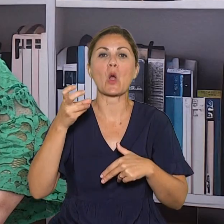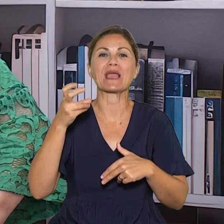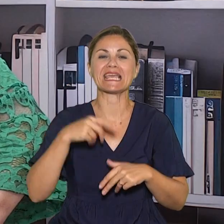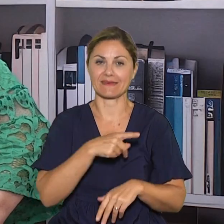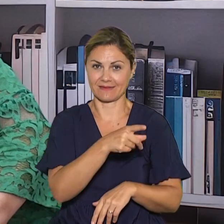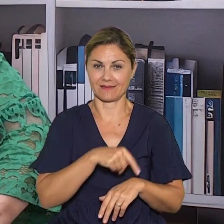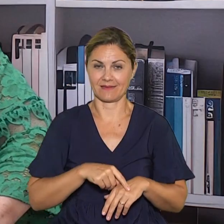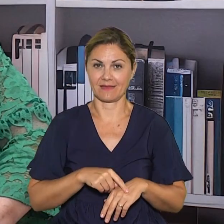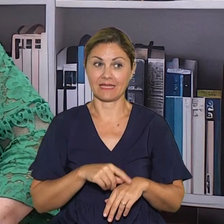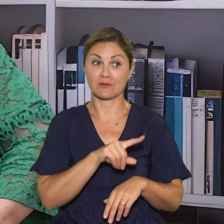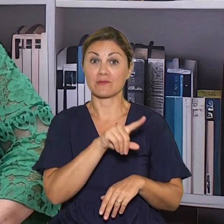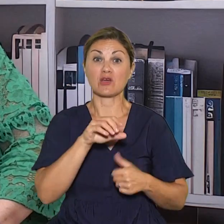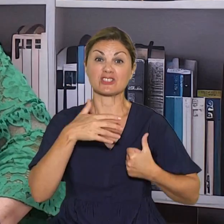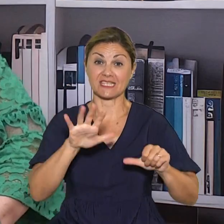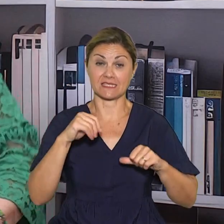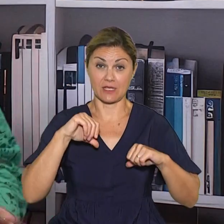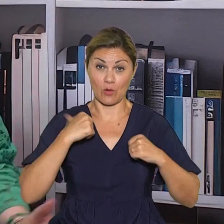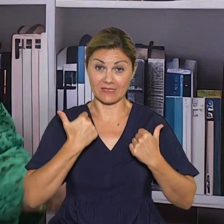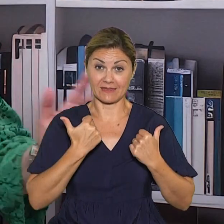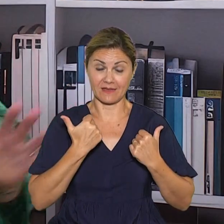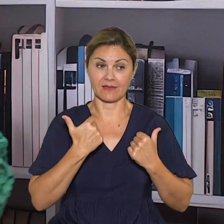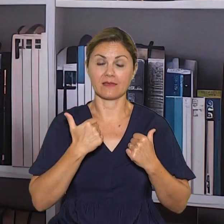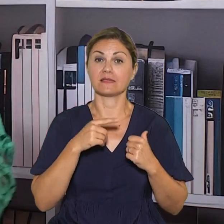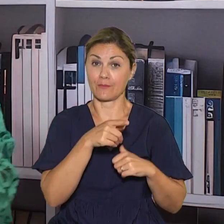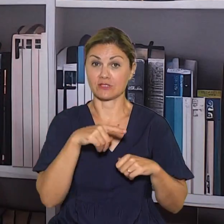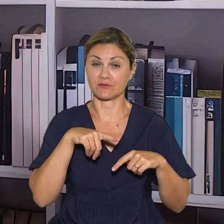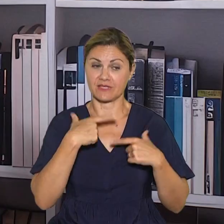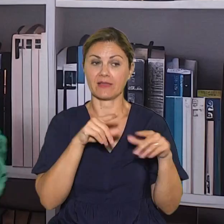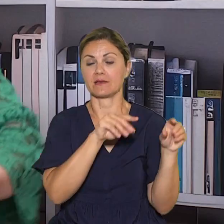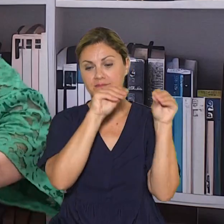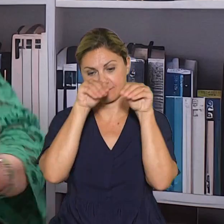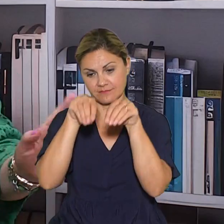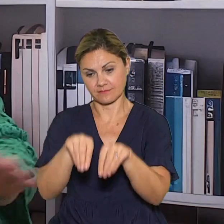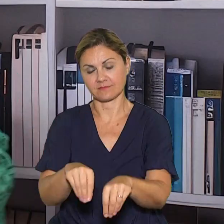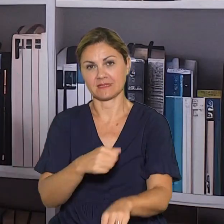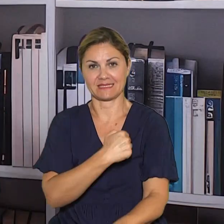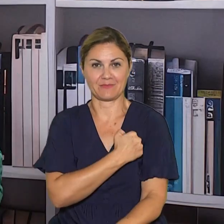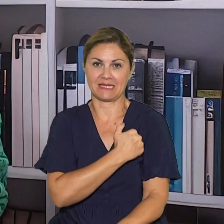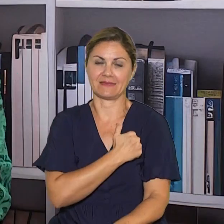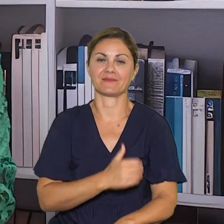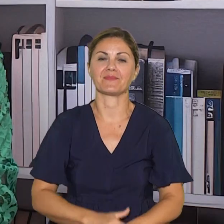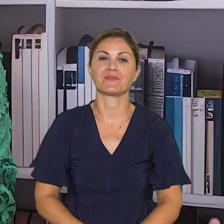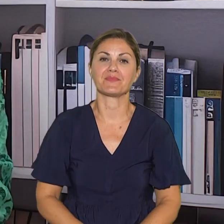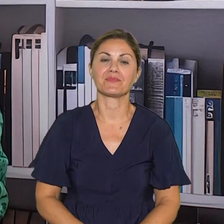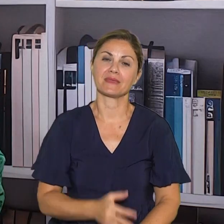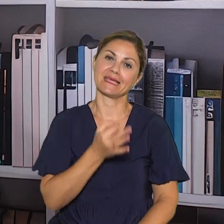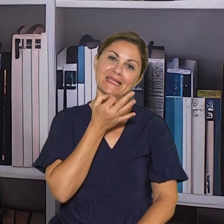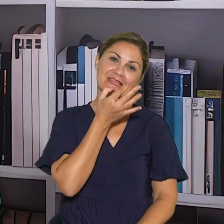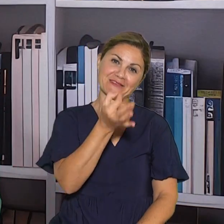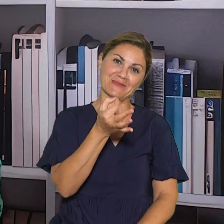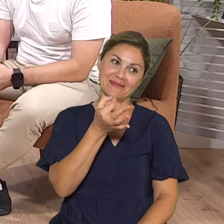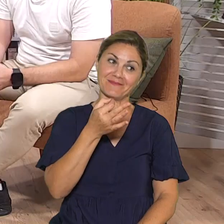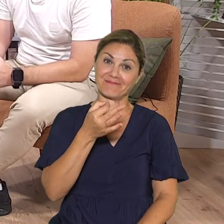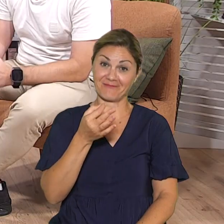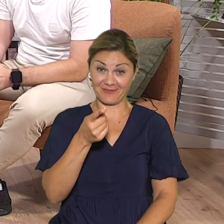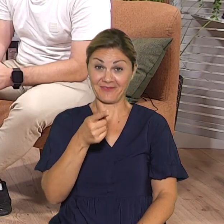otamo, tamo sam živjela do 16. godine i onda sam došla ponovo u Split. I živim cijeli život u Splitu. Kada biste birali, bili